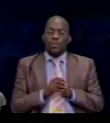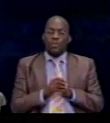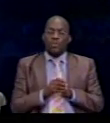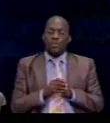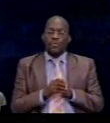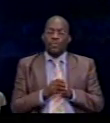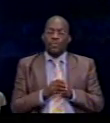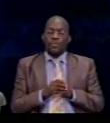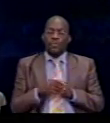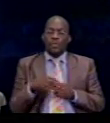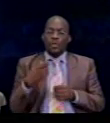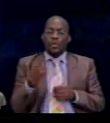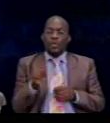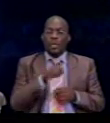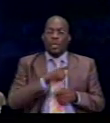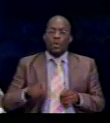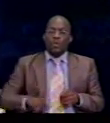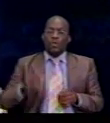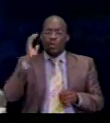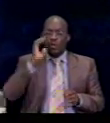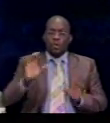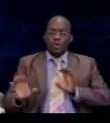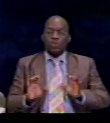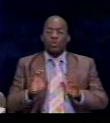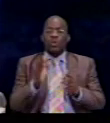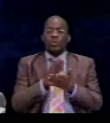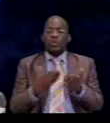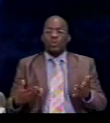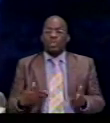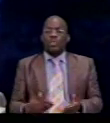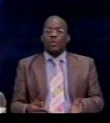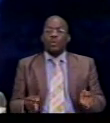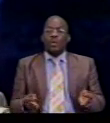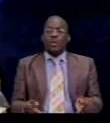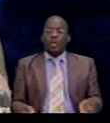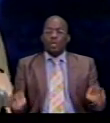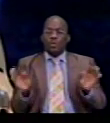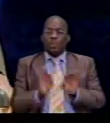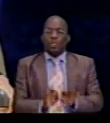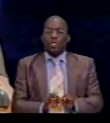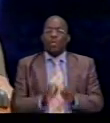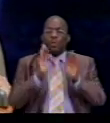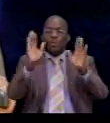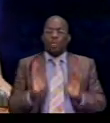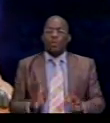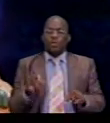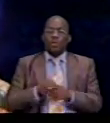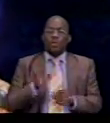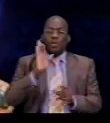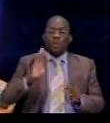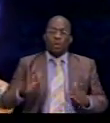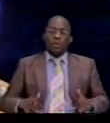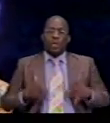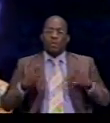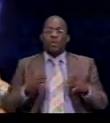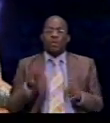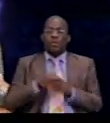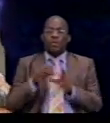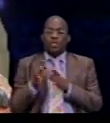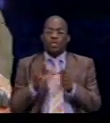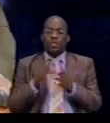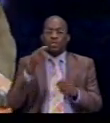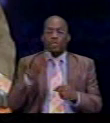The Lord will do something precious, glorious in your life tonight. Au nom de Jésus, nous avons prié. In Jesus' name we